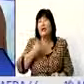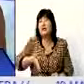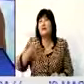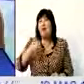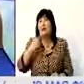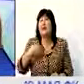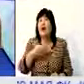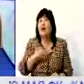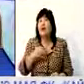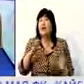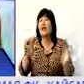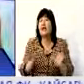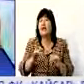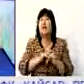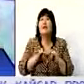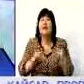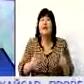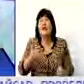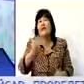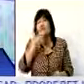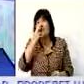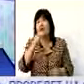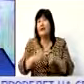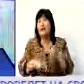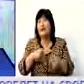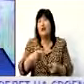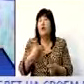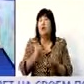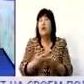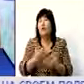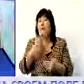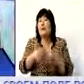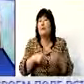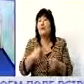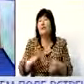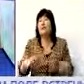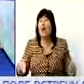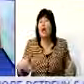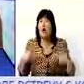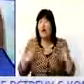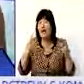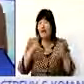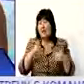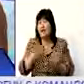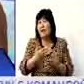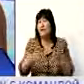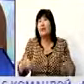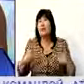говорилось о важности сохранения и развития национальных традиций. К примеру, традиция приветствия. Рассматриваются виды